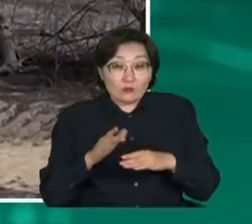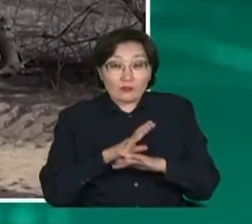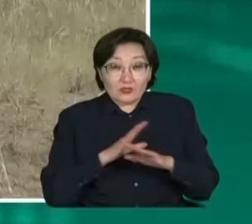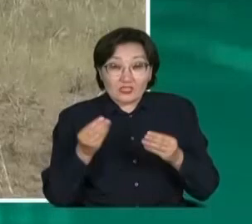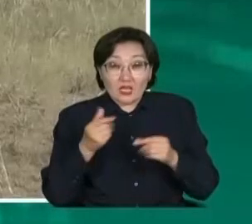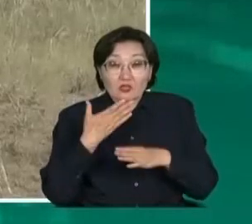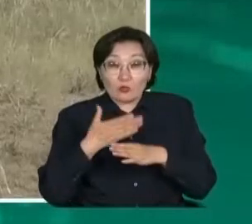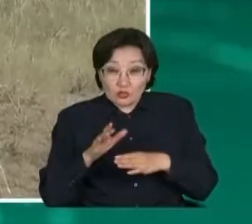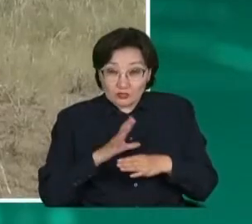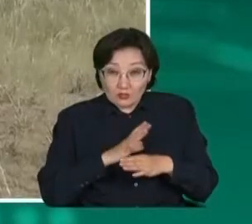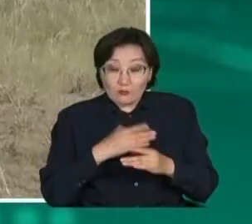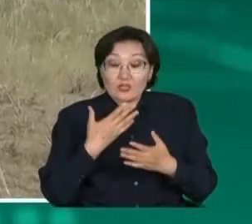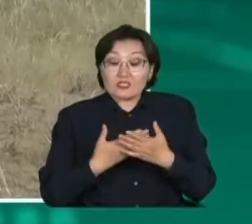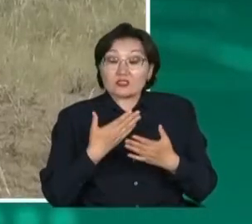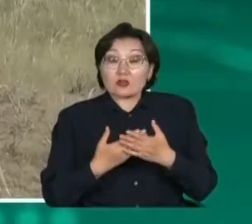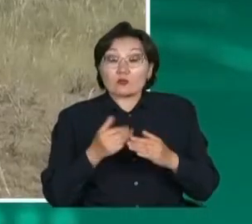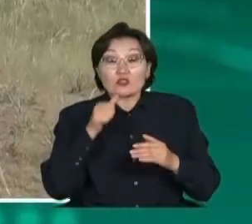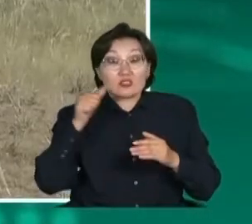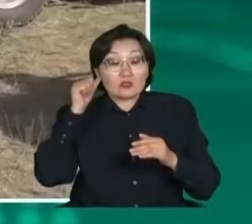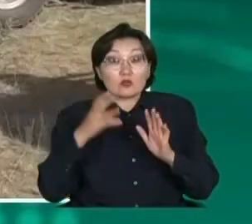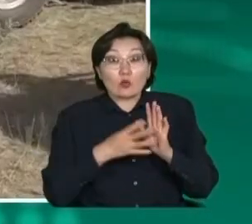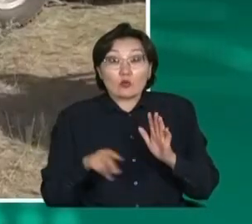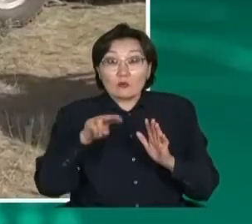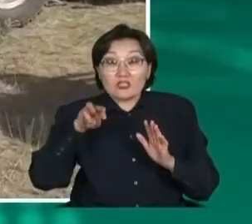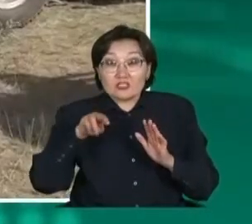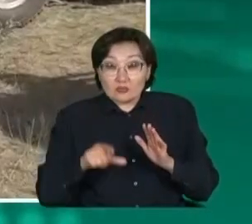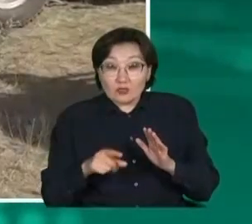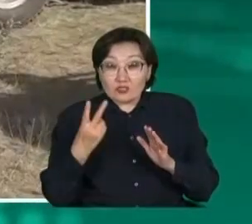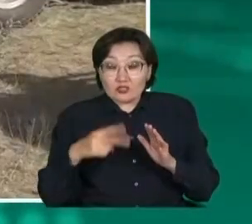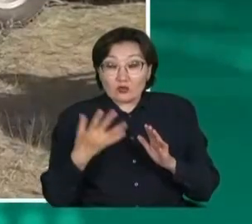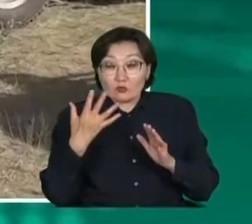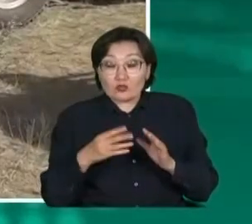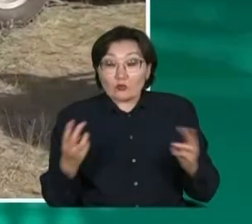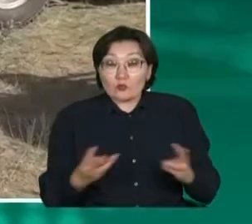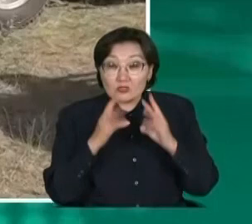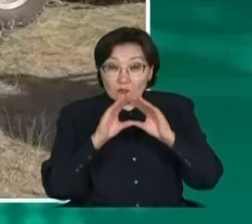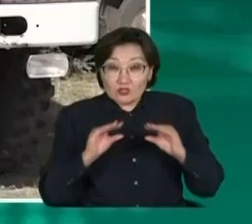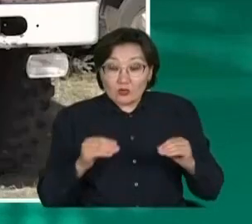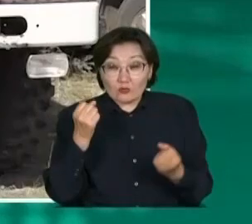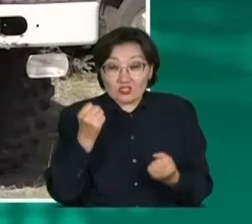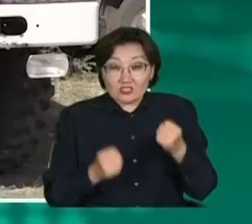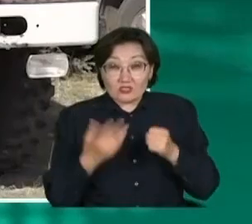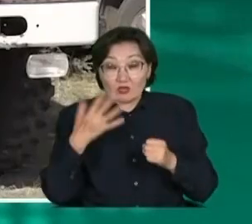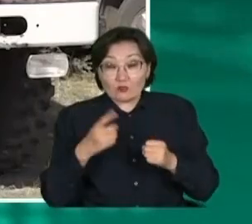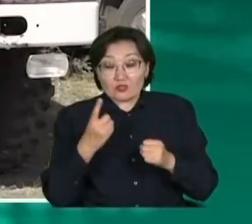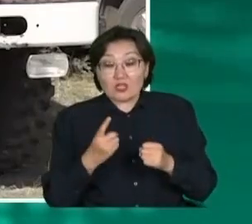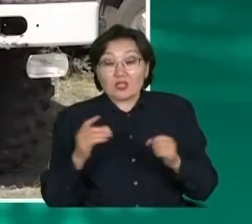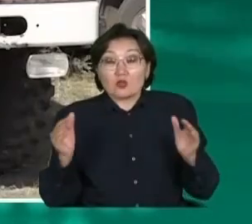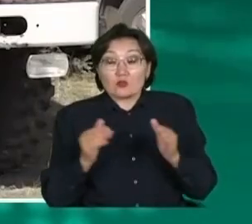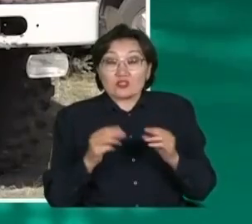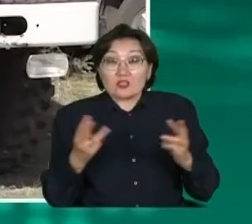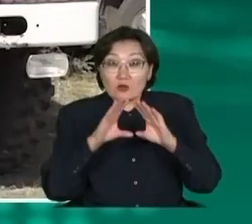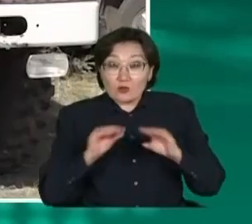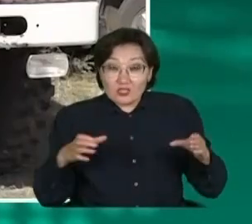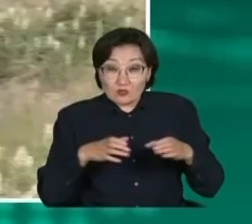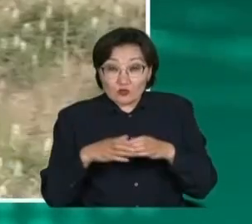қаражат бөлініпті. Мәселен, былтыр 9 миллиард теңгеге 25 өрт сөндіру автокөлігі, 51 шағын өрт сөндіру